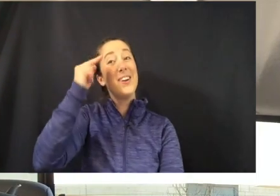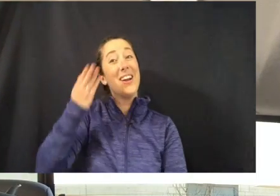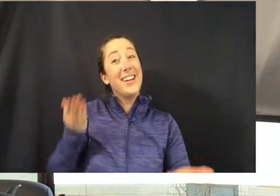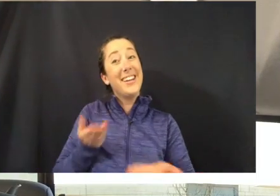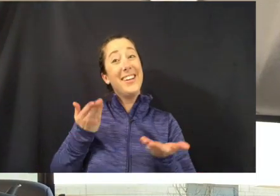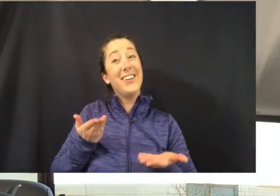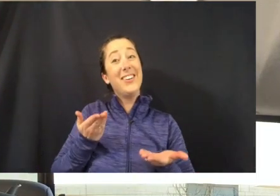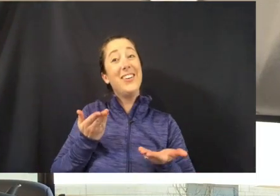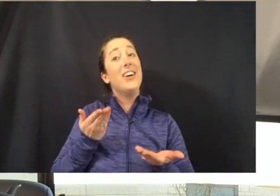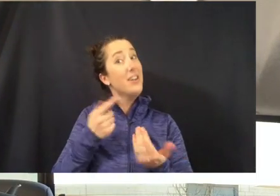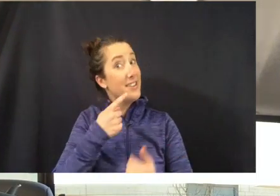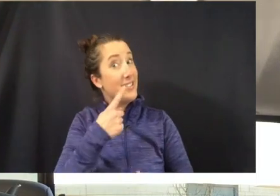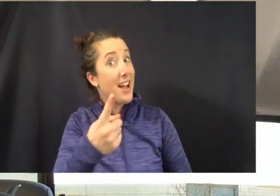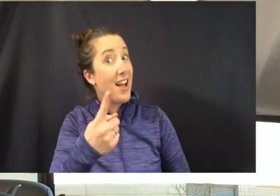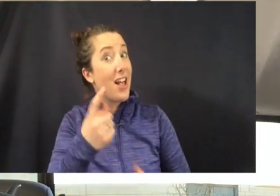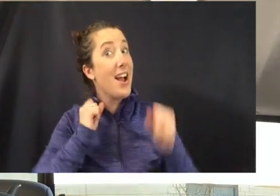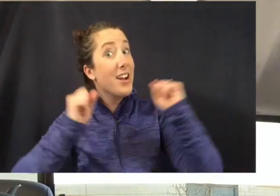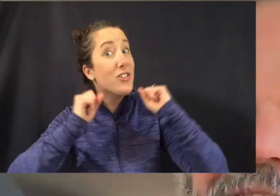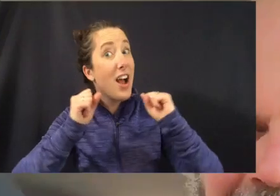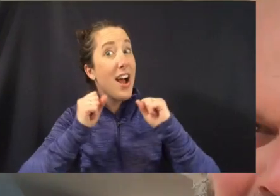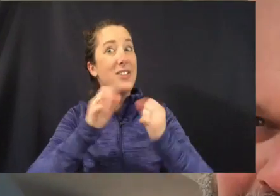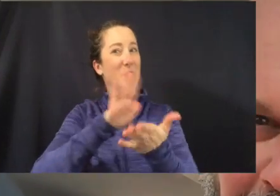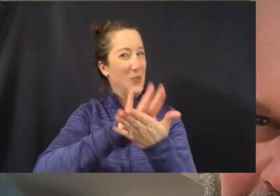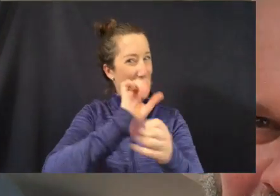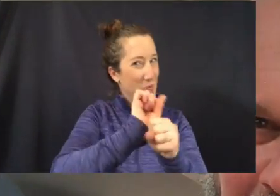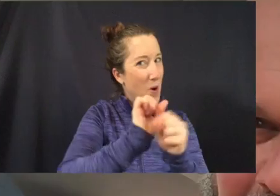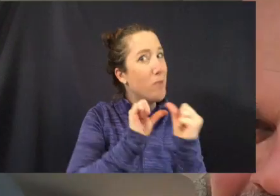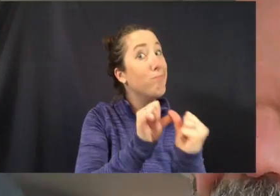de faire de la gym